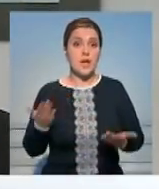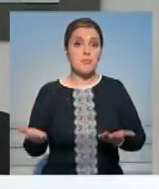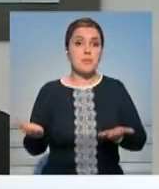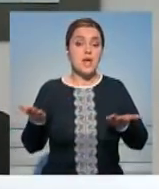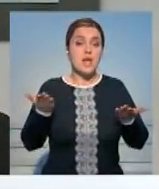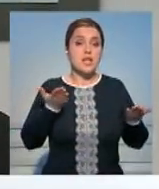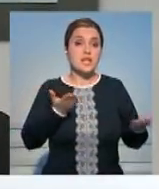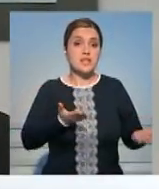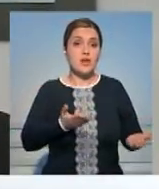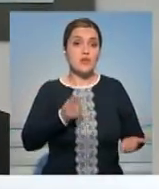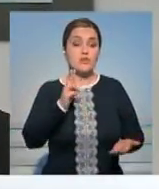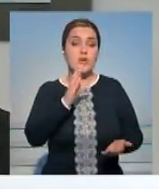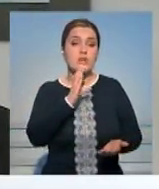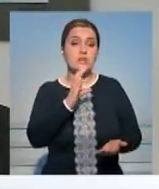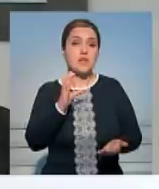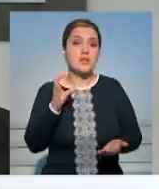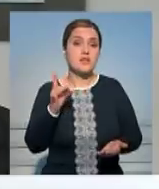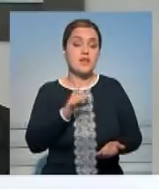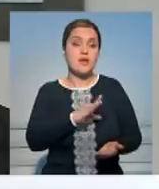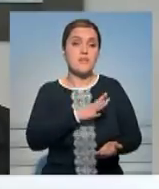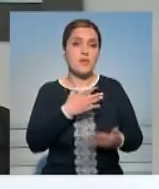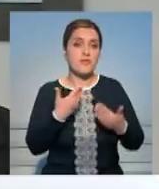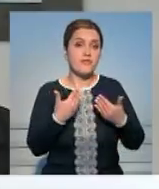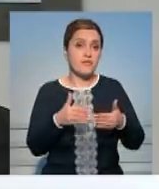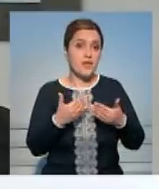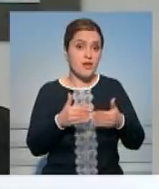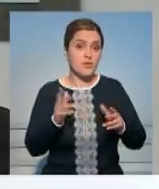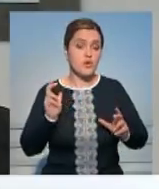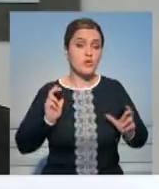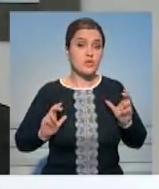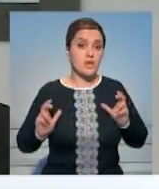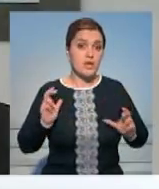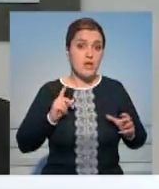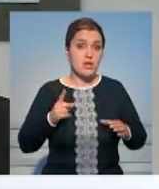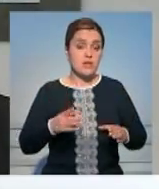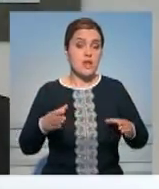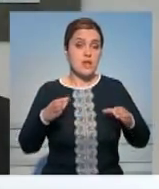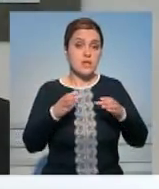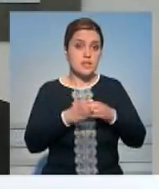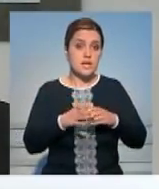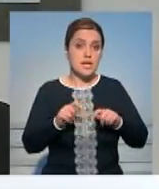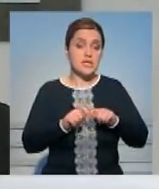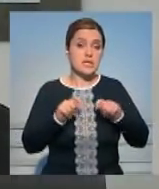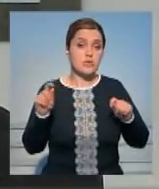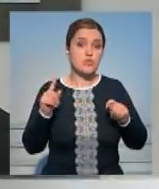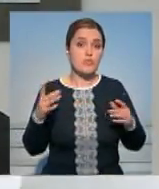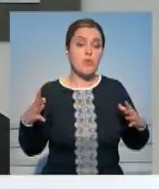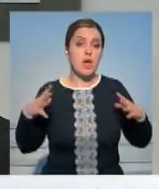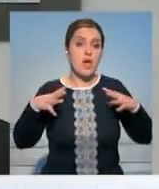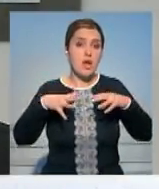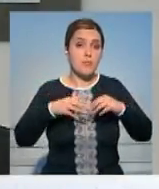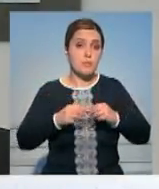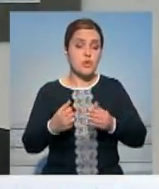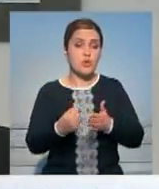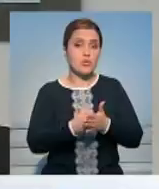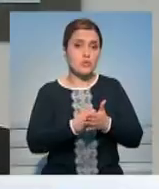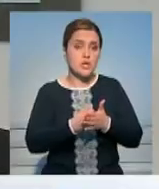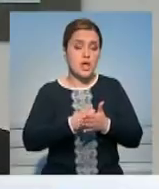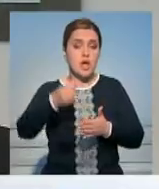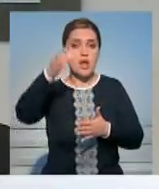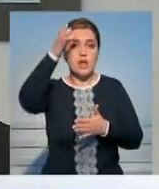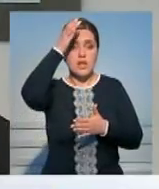российских, советских вузов разных лет. Для чего эта организация создана? Для того, чтобы объединить усилия